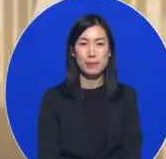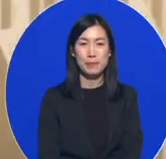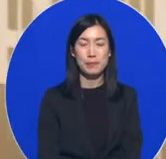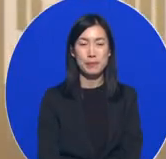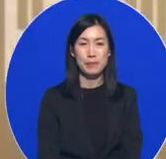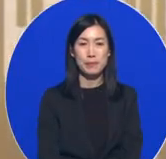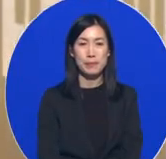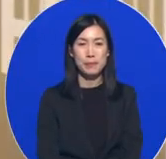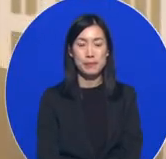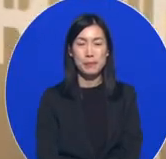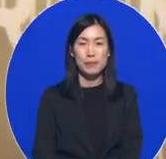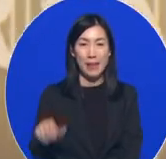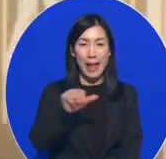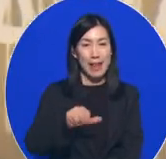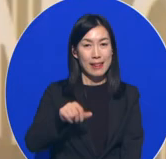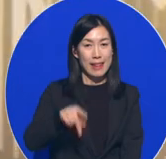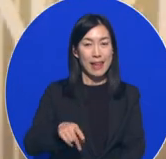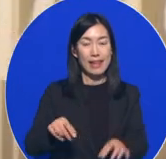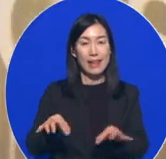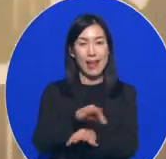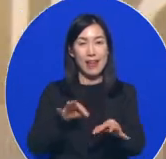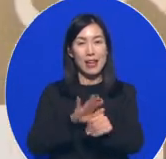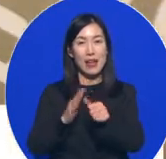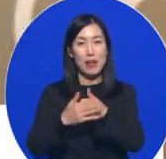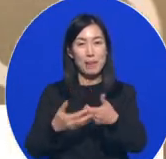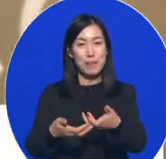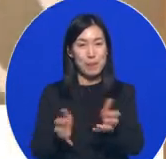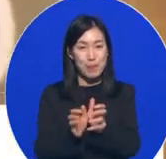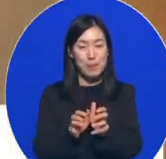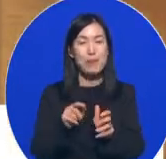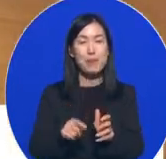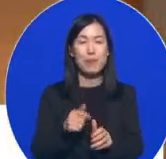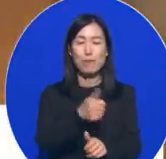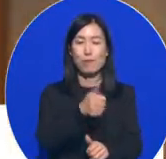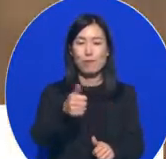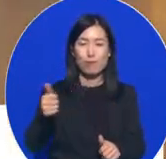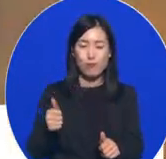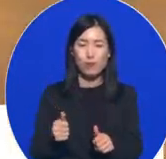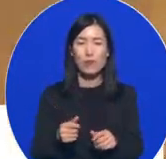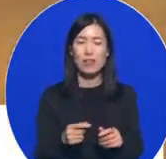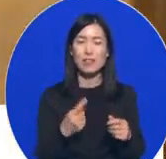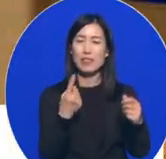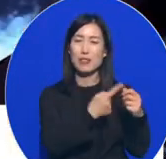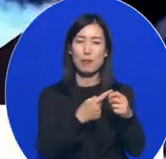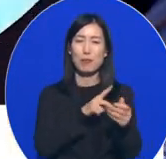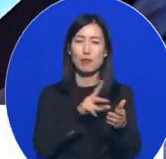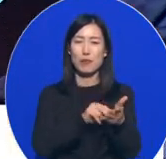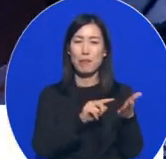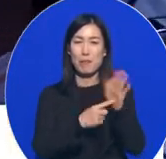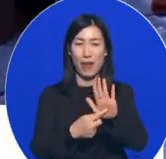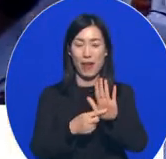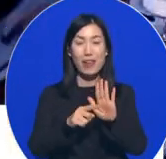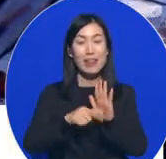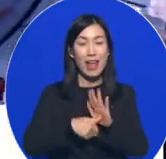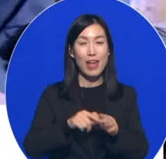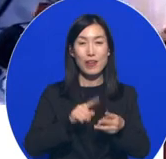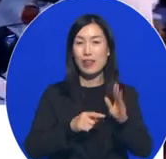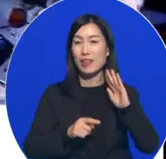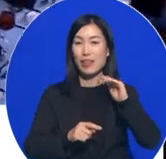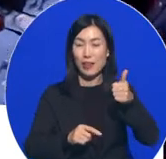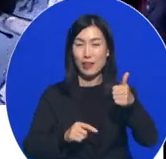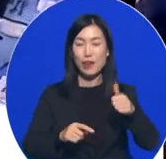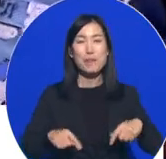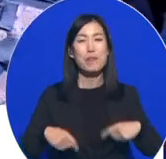기입니다 아시아 태평양 경제협력체 에이펙 정상회의 세션이 열렸습니다 윤성열 대통령이